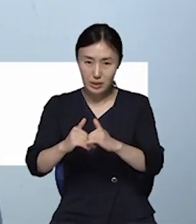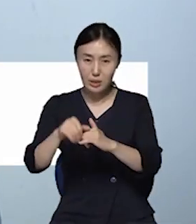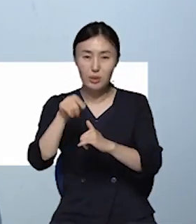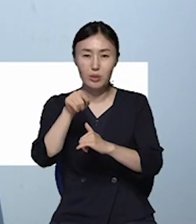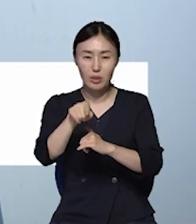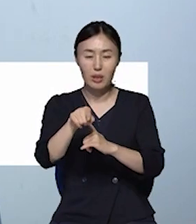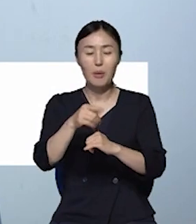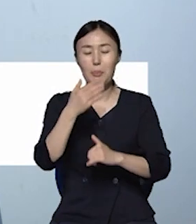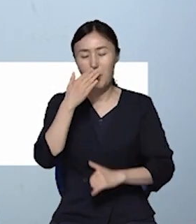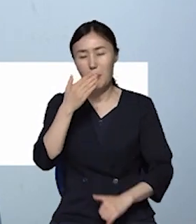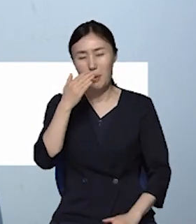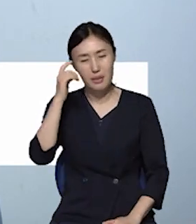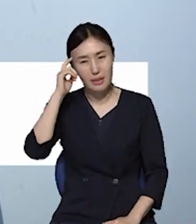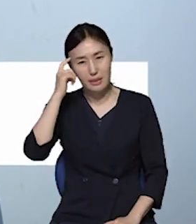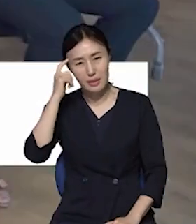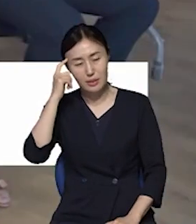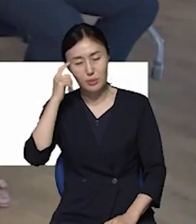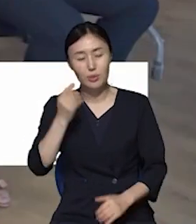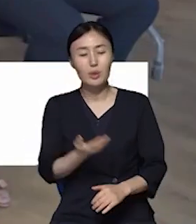열어놓고 여러분들의 목소리를 들을